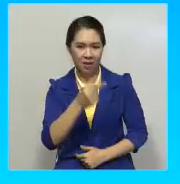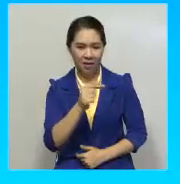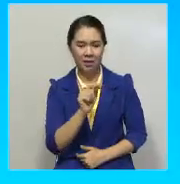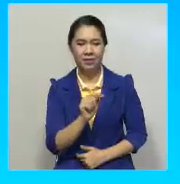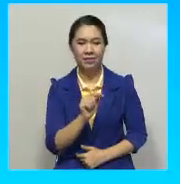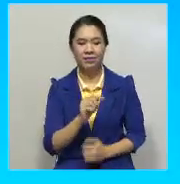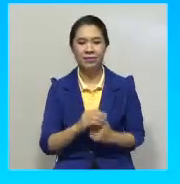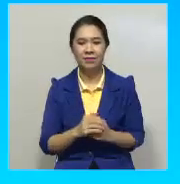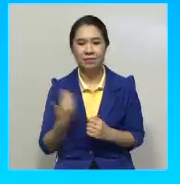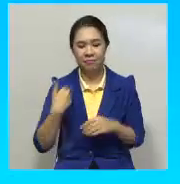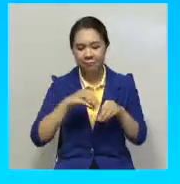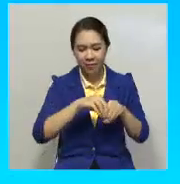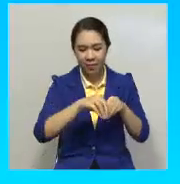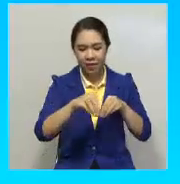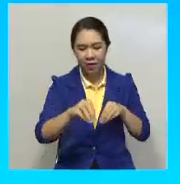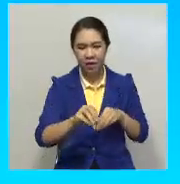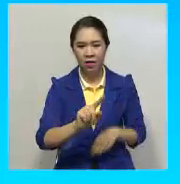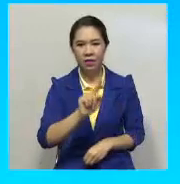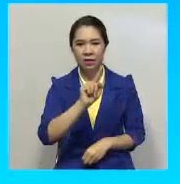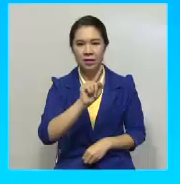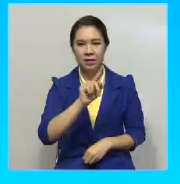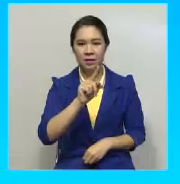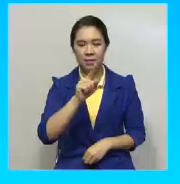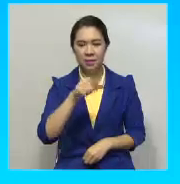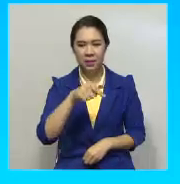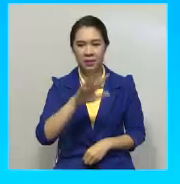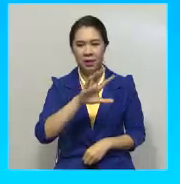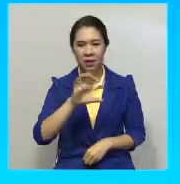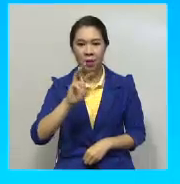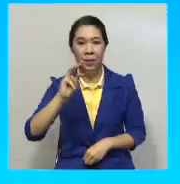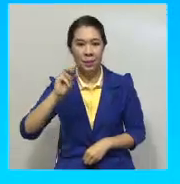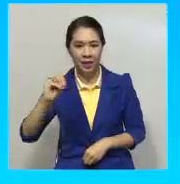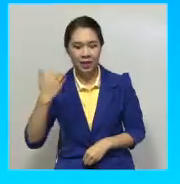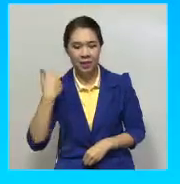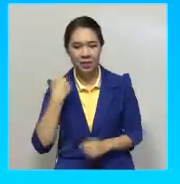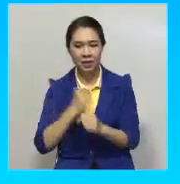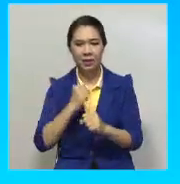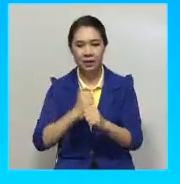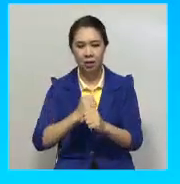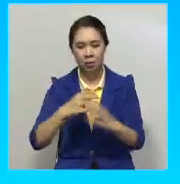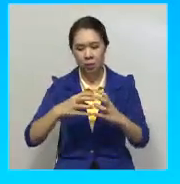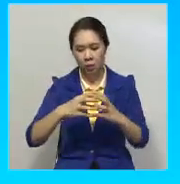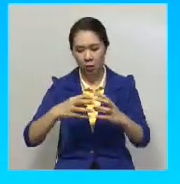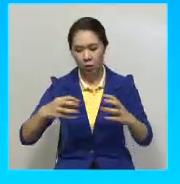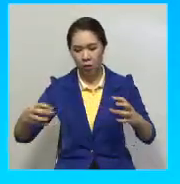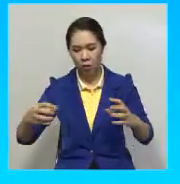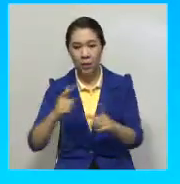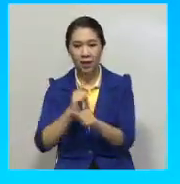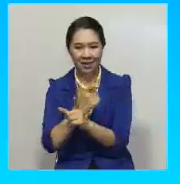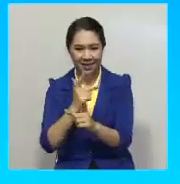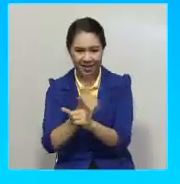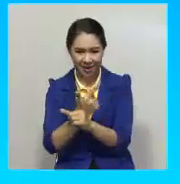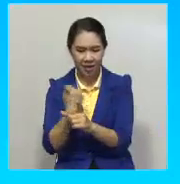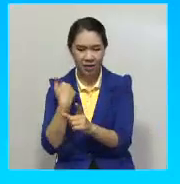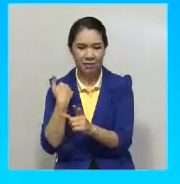อสถานนท์ค่ะระยะทางประมาณ 1,500 เมตรดำเนินการก่อสร้างเขื่อนนะคะคอนกรีตเสริมเหล็กและก็ท่อรวบรว